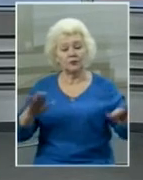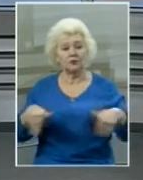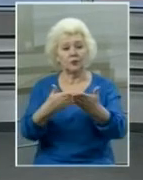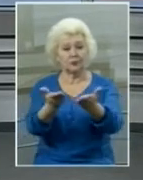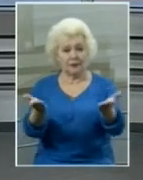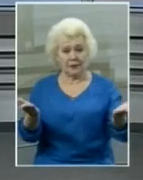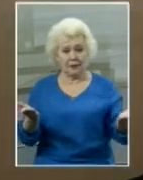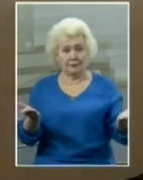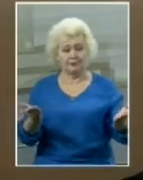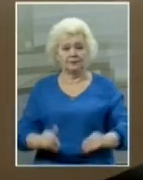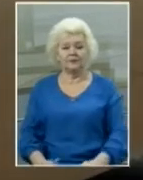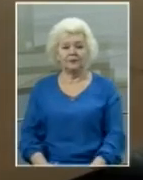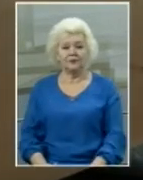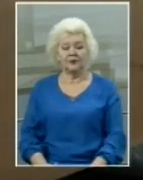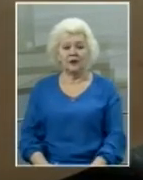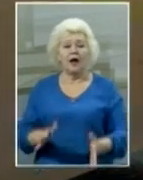таке.